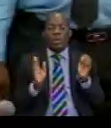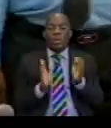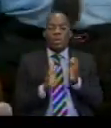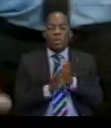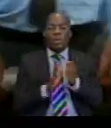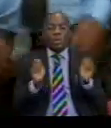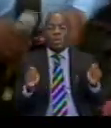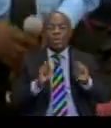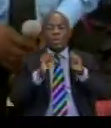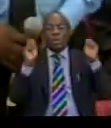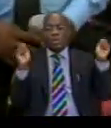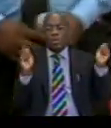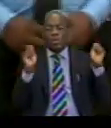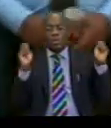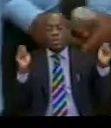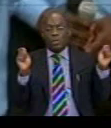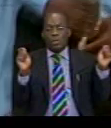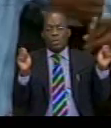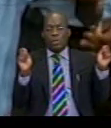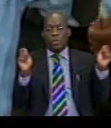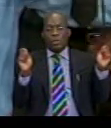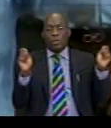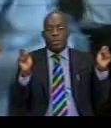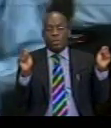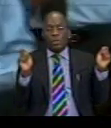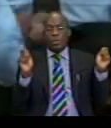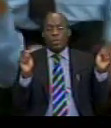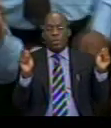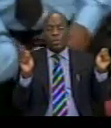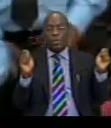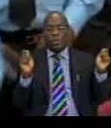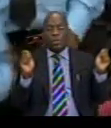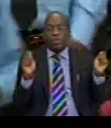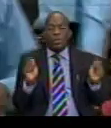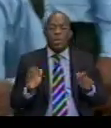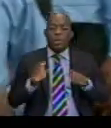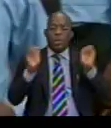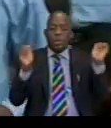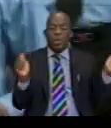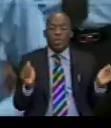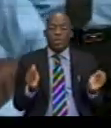Hallelujah, béni soit le nom. On va le chanter